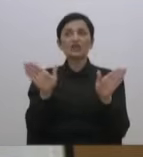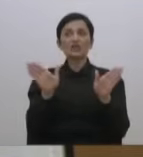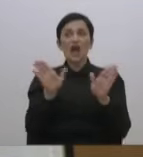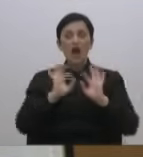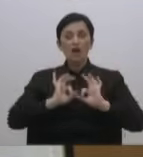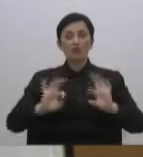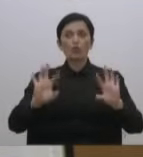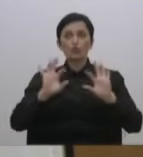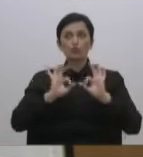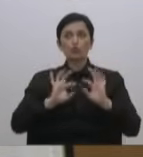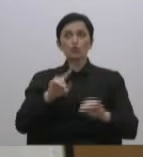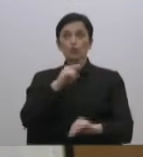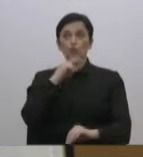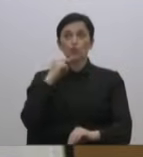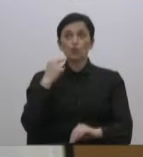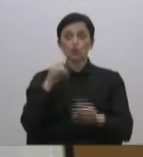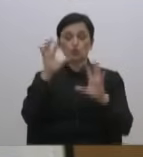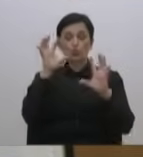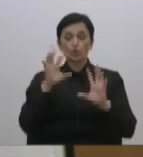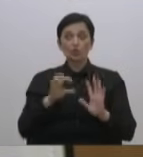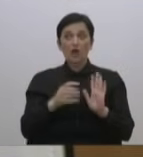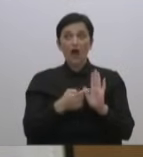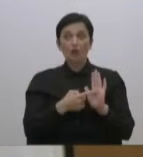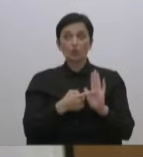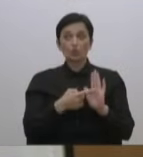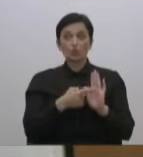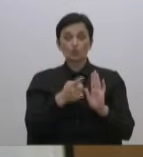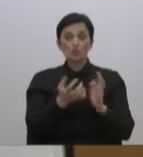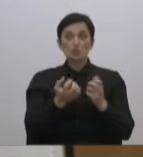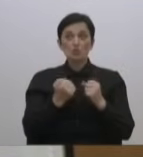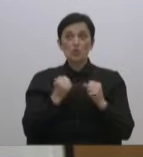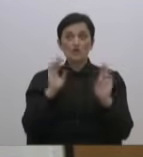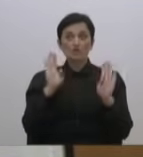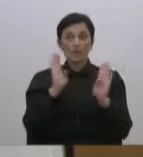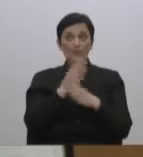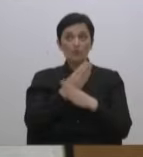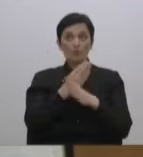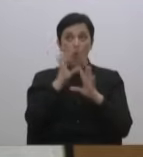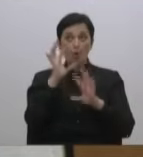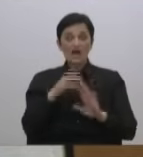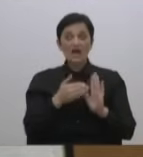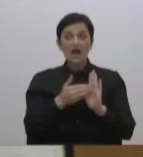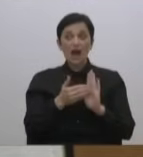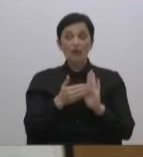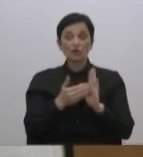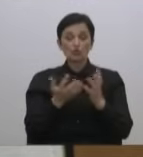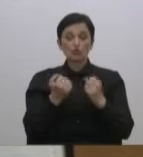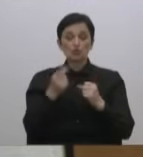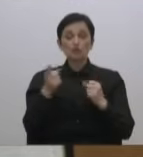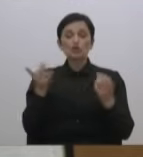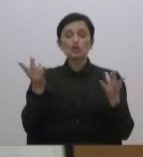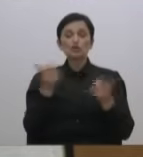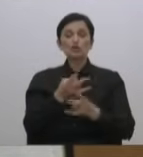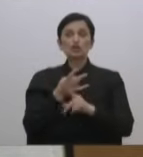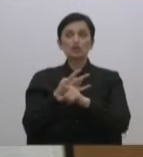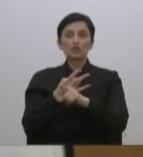deubneboda, Rom Russuli, Canonis Mireba. Amugalat eobrivi kanonis mireba, mas chirdeba